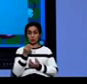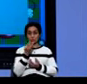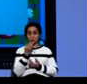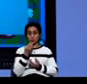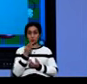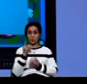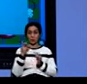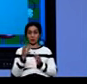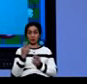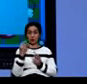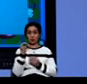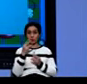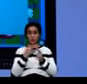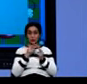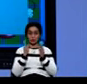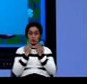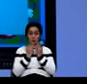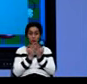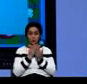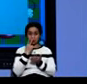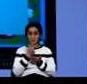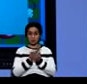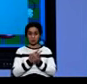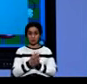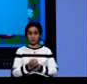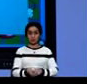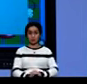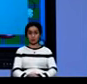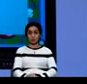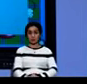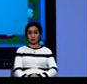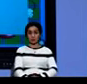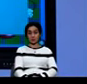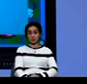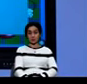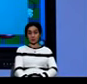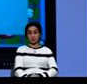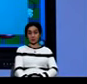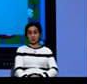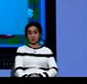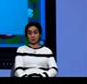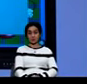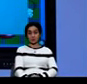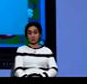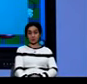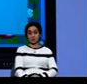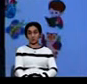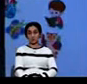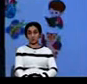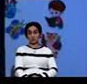Смотрим на правила, которые у вас в учебнике. Посмотрели? И какое окончание мы